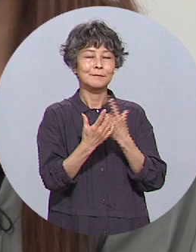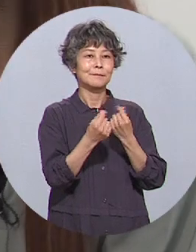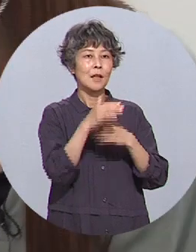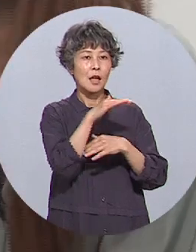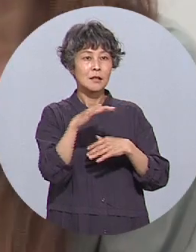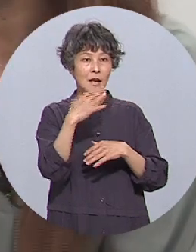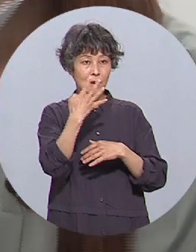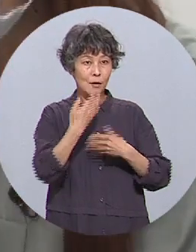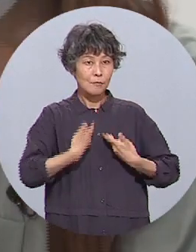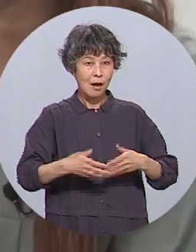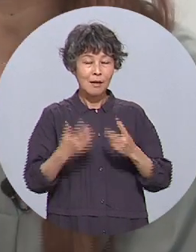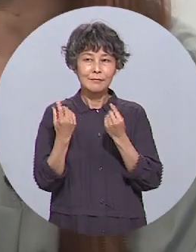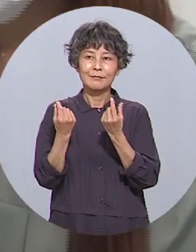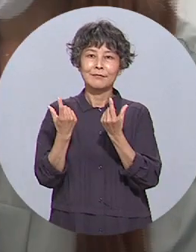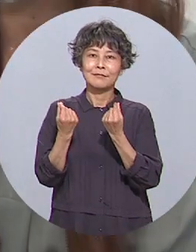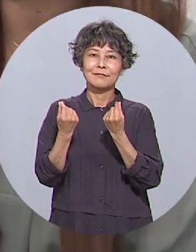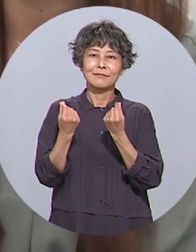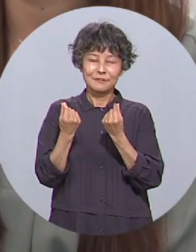成4年 そう、